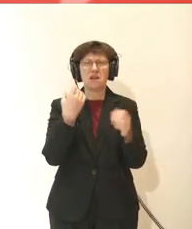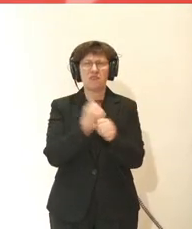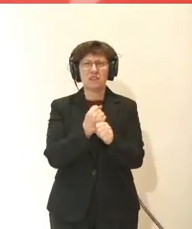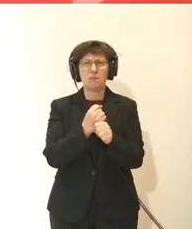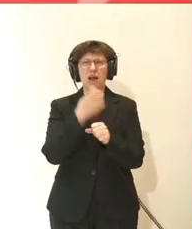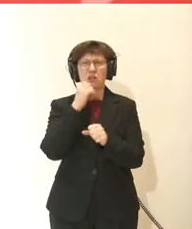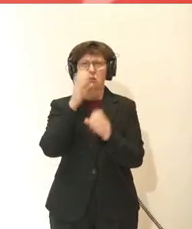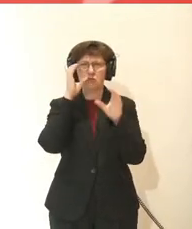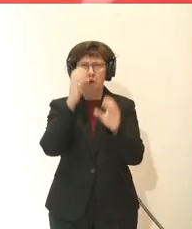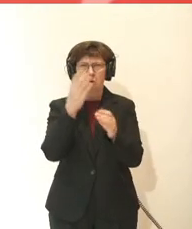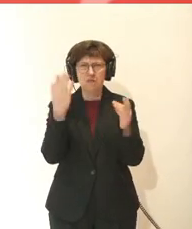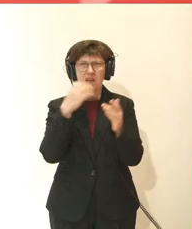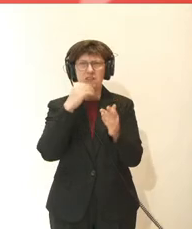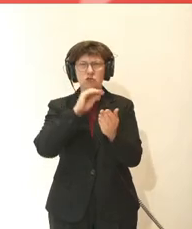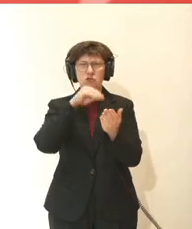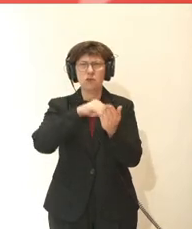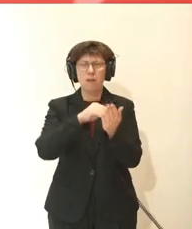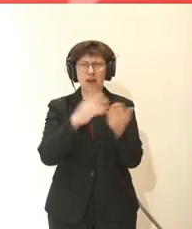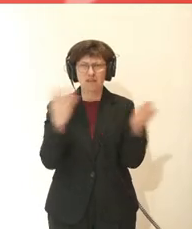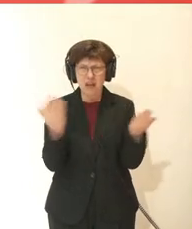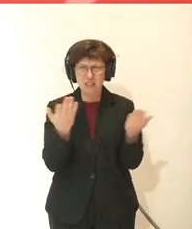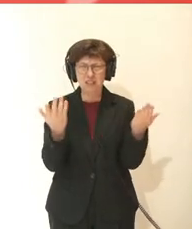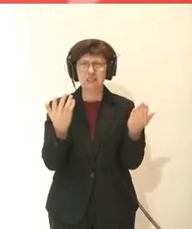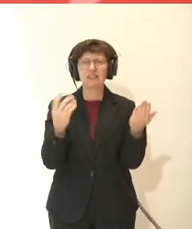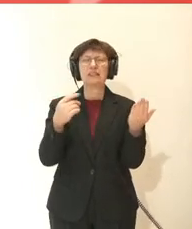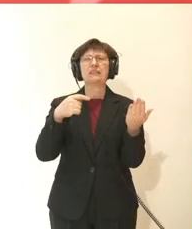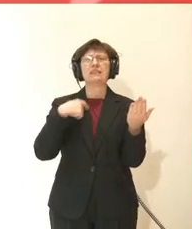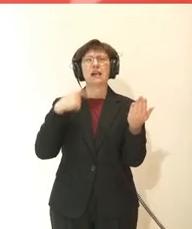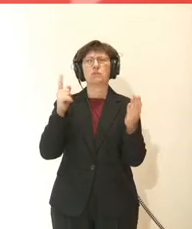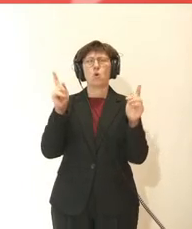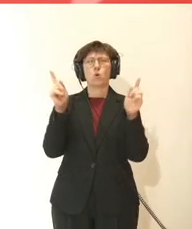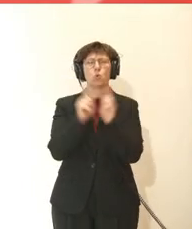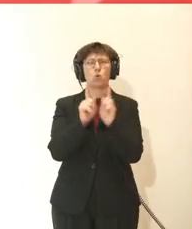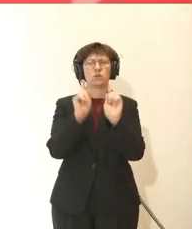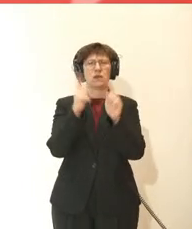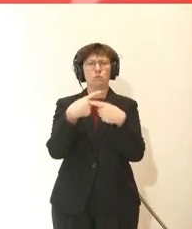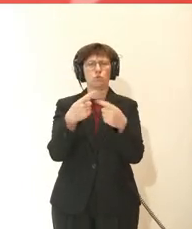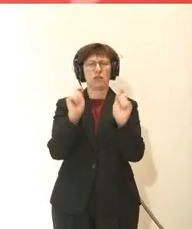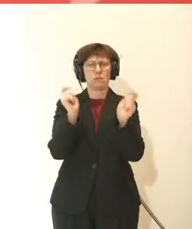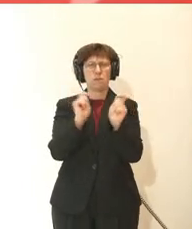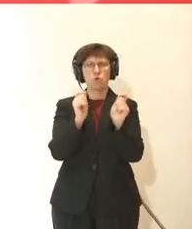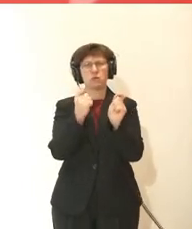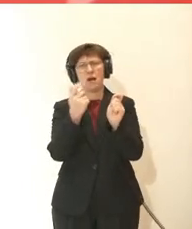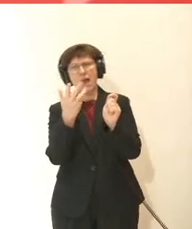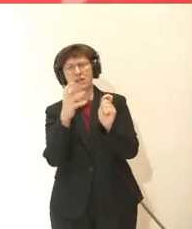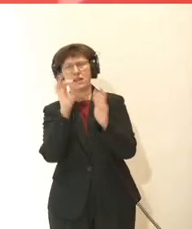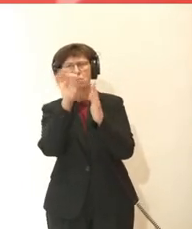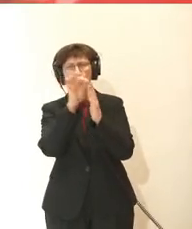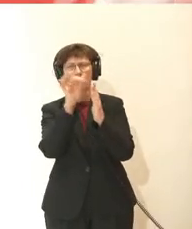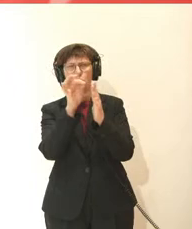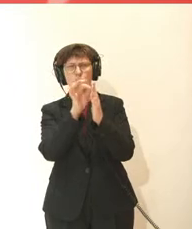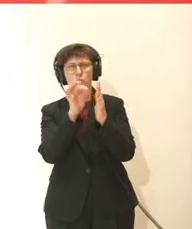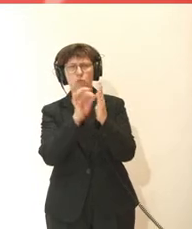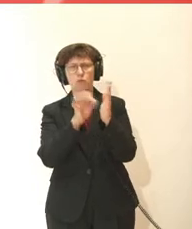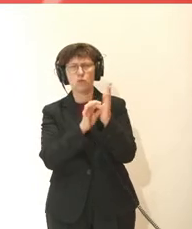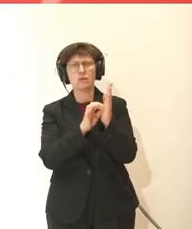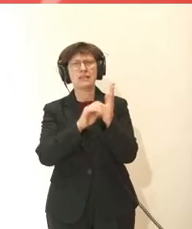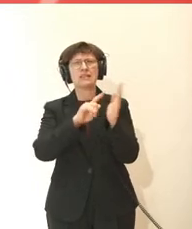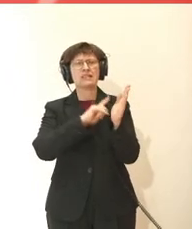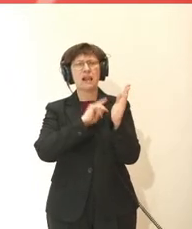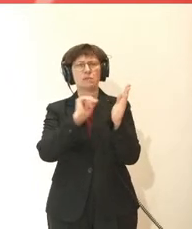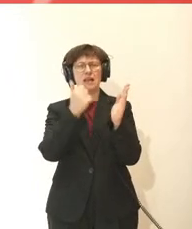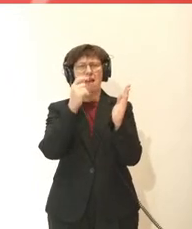angucken woran sie teilnehmen möchten habe ich nach einer kurzen musikeinlage noch so ein paar highlights die ich so im ersten